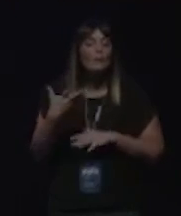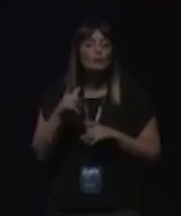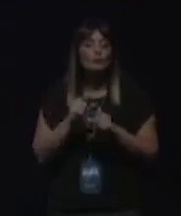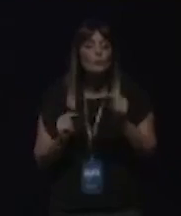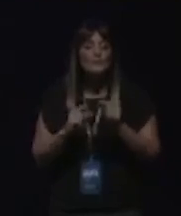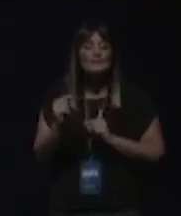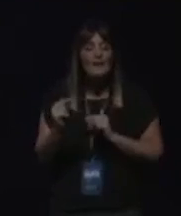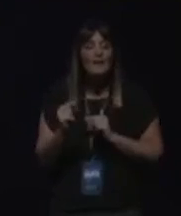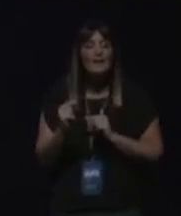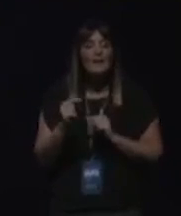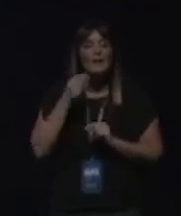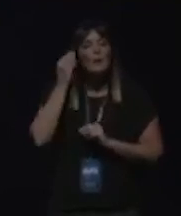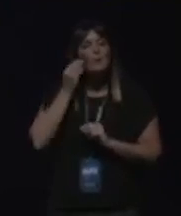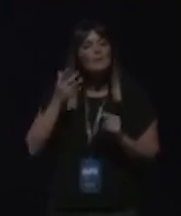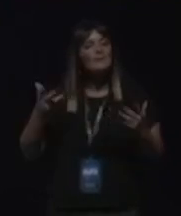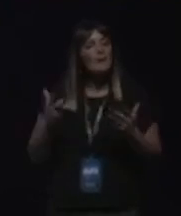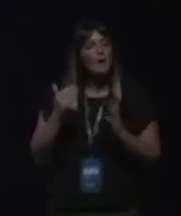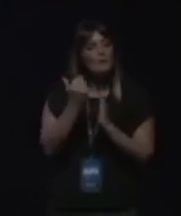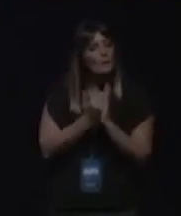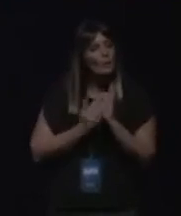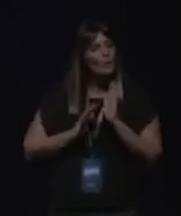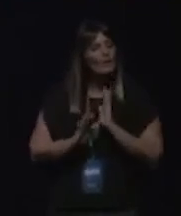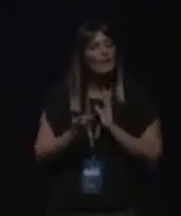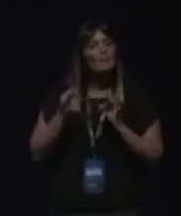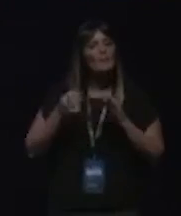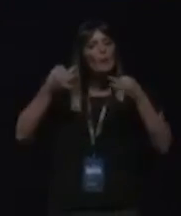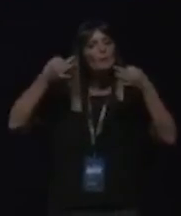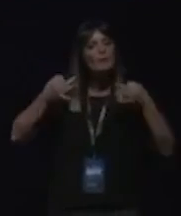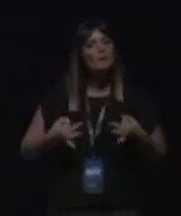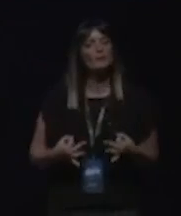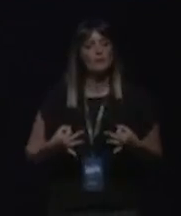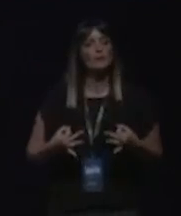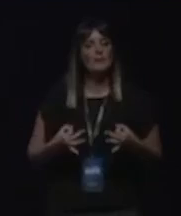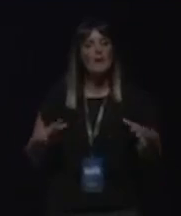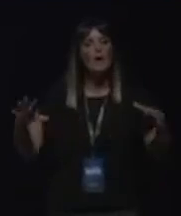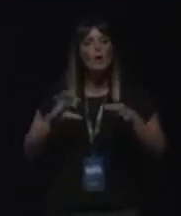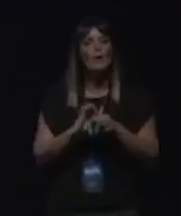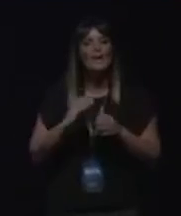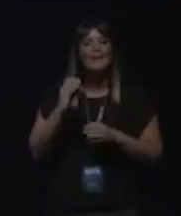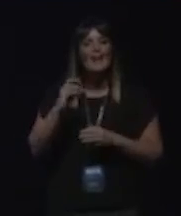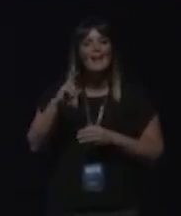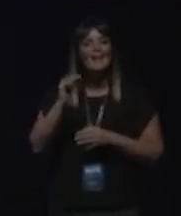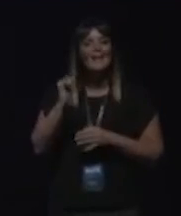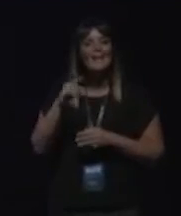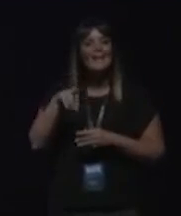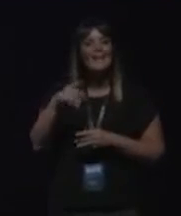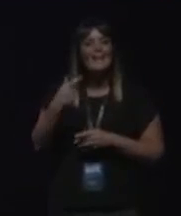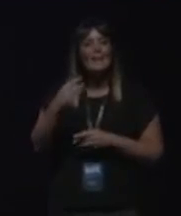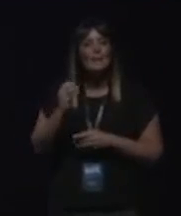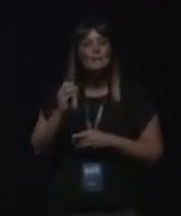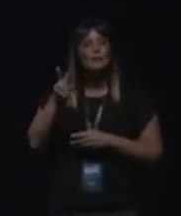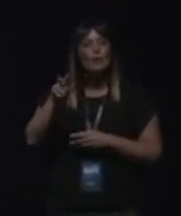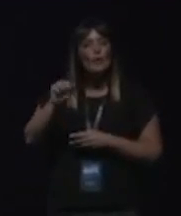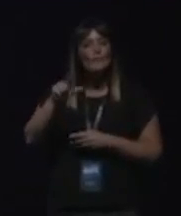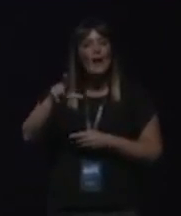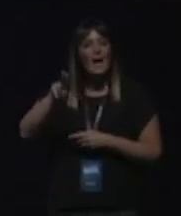cosa pensa nel proprio programma? Ha una disciplina sulle criptovalute. Ma chi pensa alla disciplina sulle criptovalute?